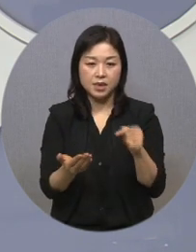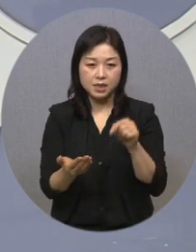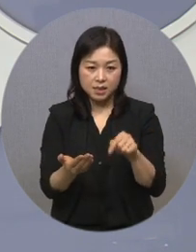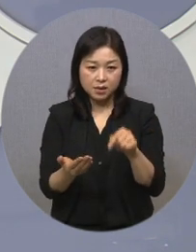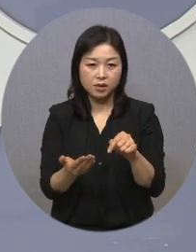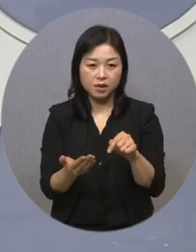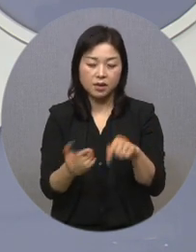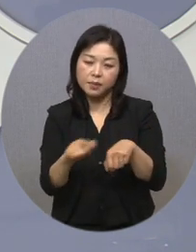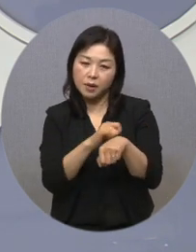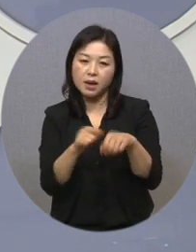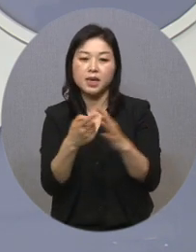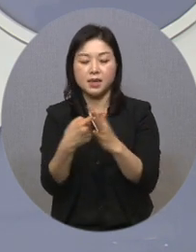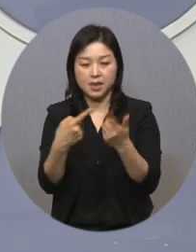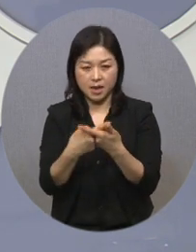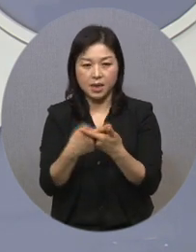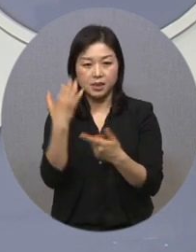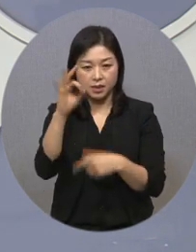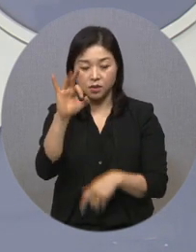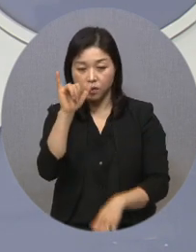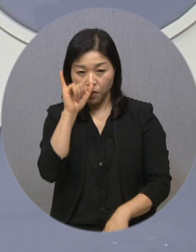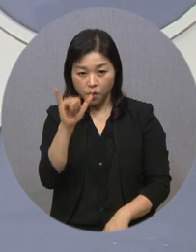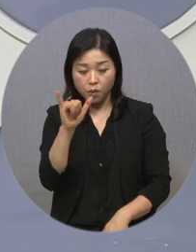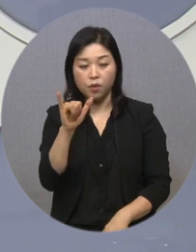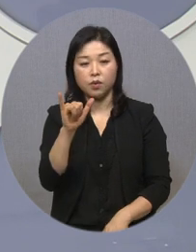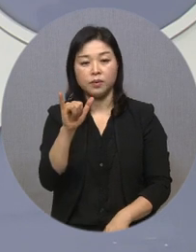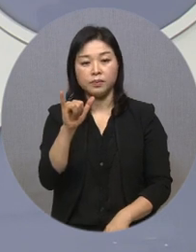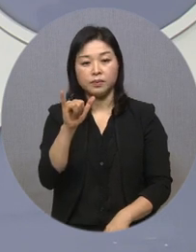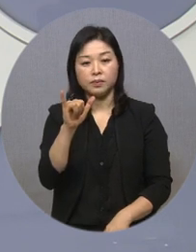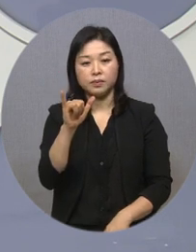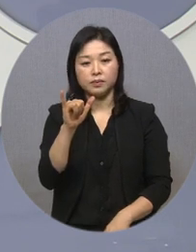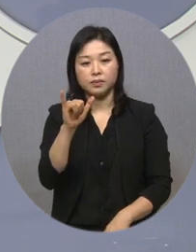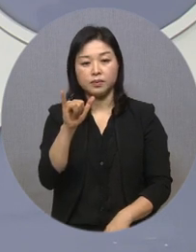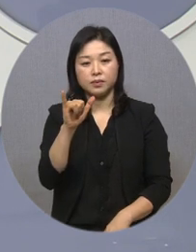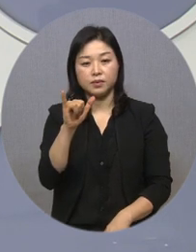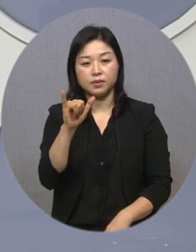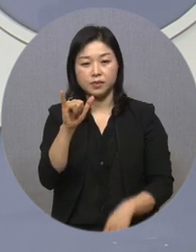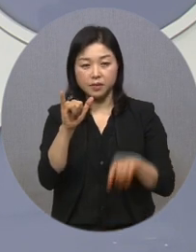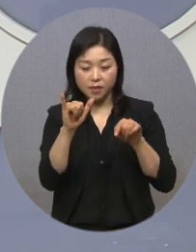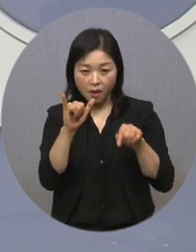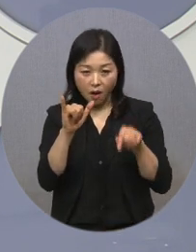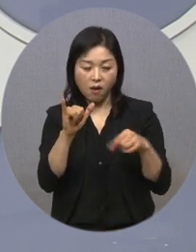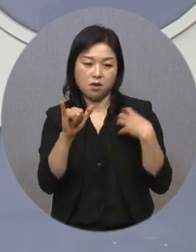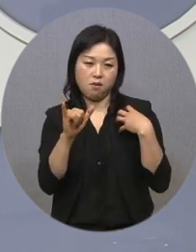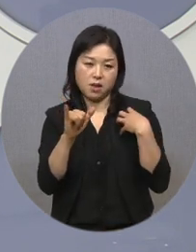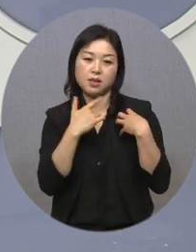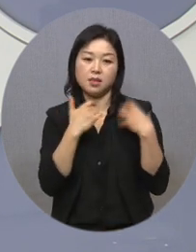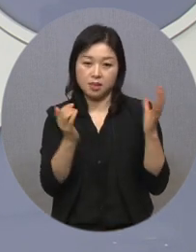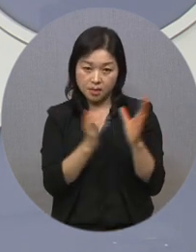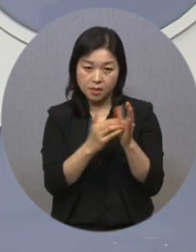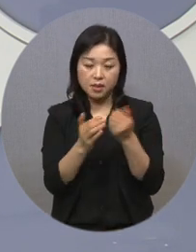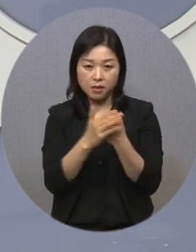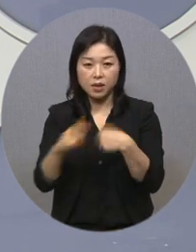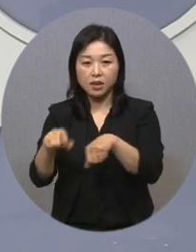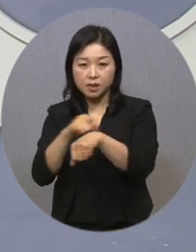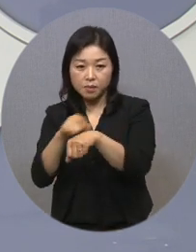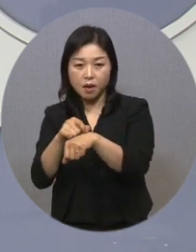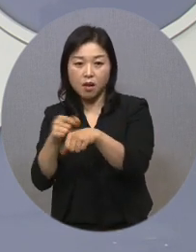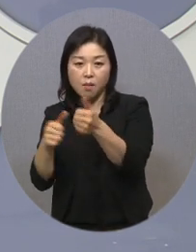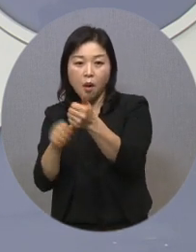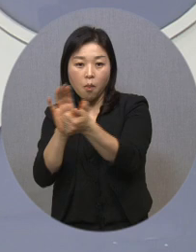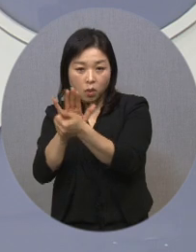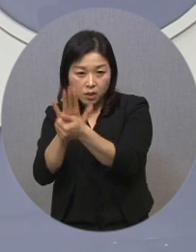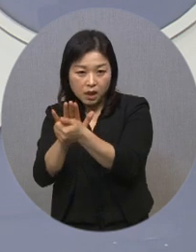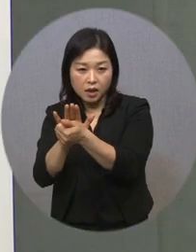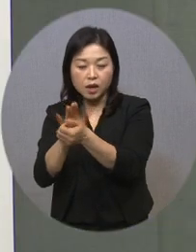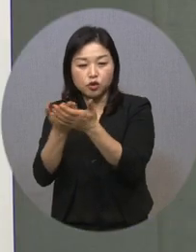이력을 특별하게 이해해 주시고, 또한 그 부분 때문에 특별보좌관의 업무를 중책을 맡겨주신